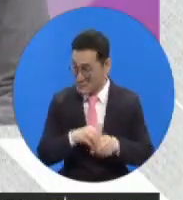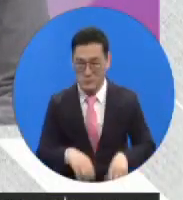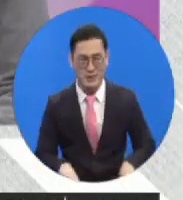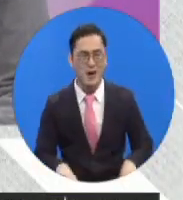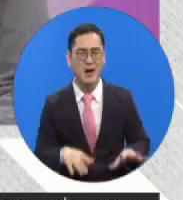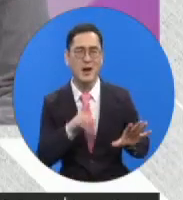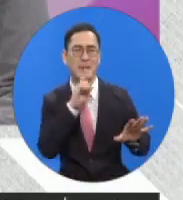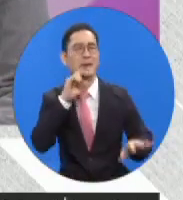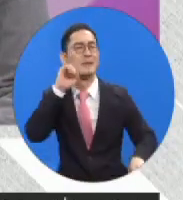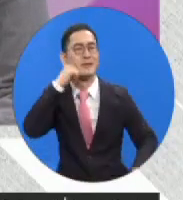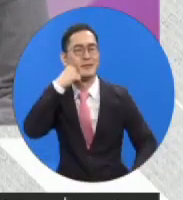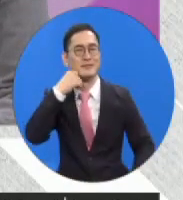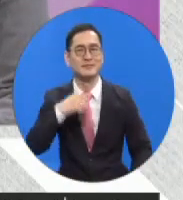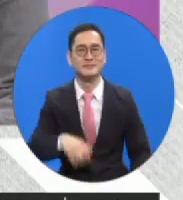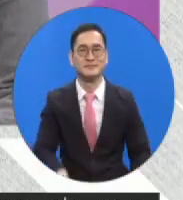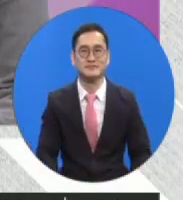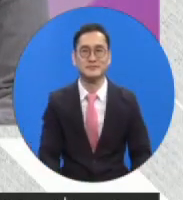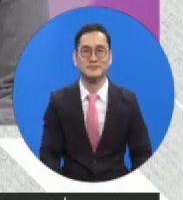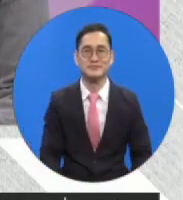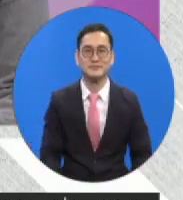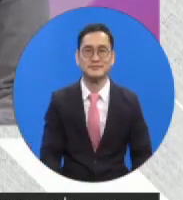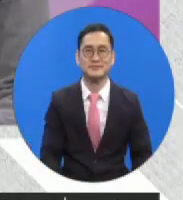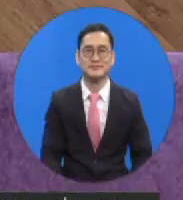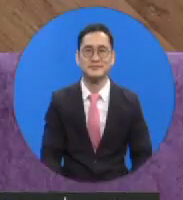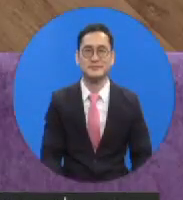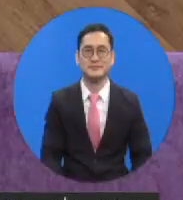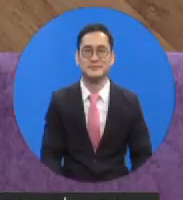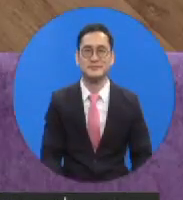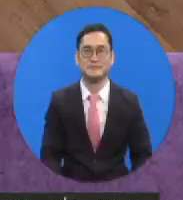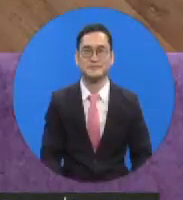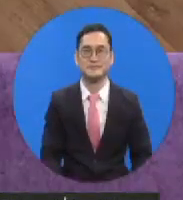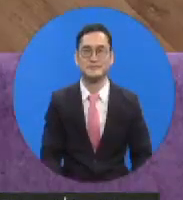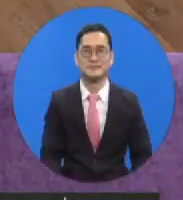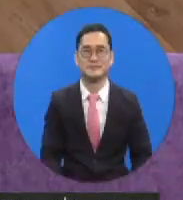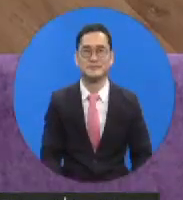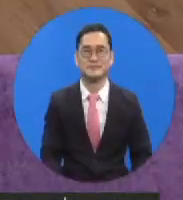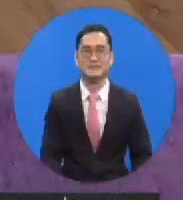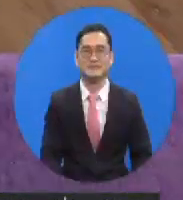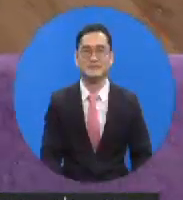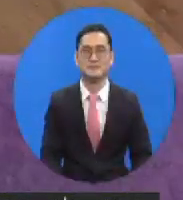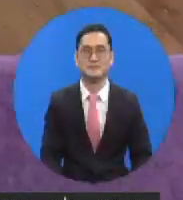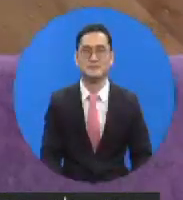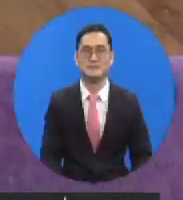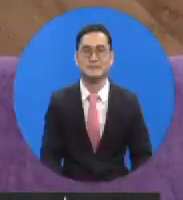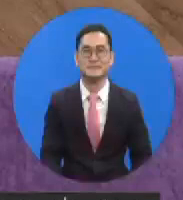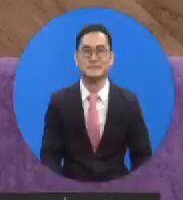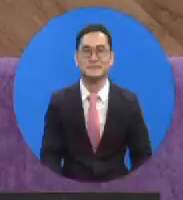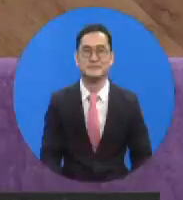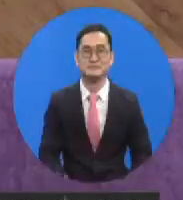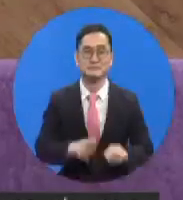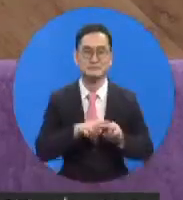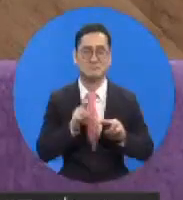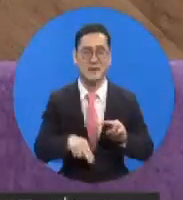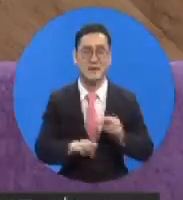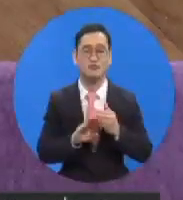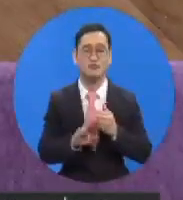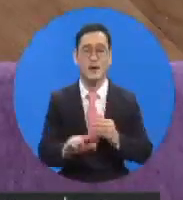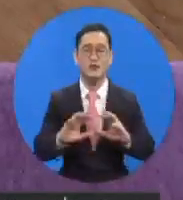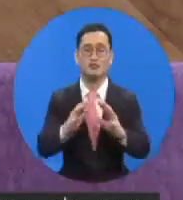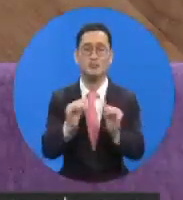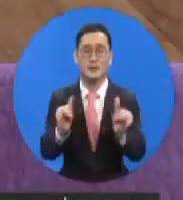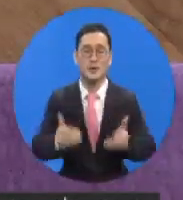이제 앞부분의 수치실까요? 이야기니까 뭐 임기를 마치고 소임을 마치고 나면 국민에게 봉사하는